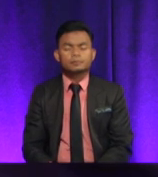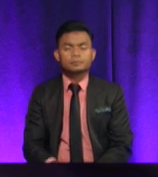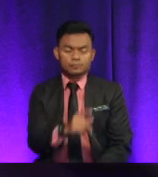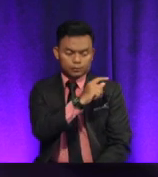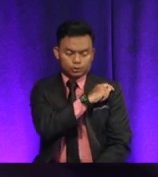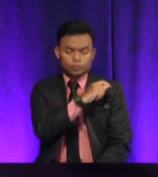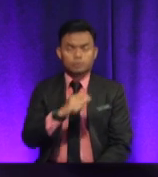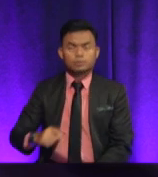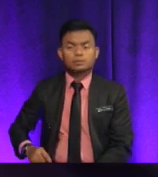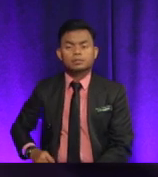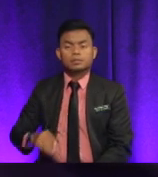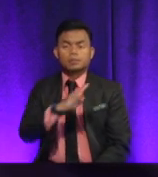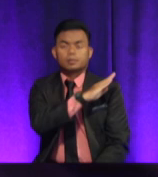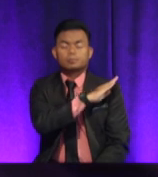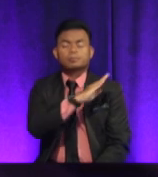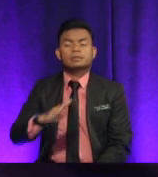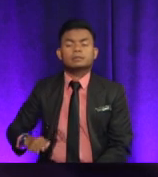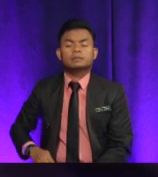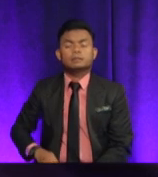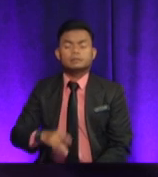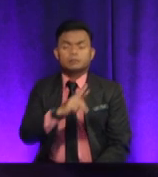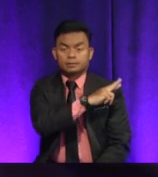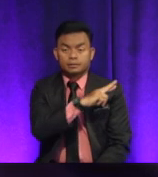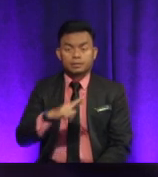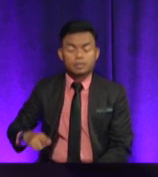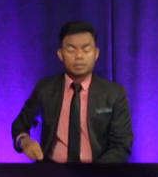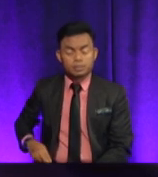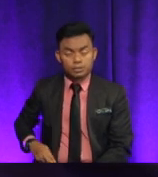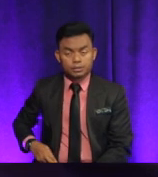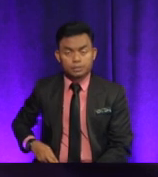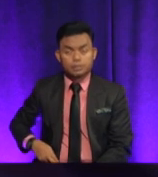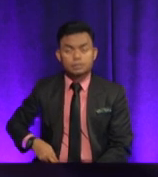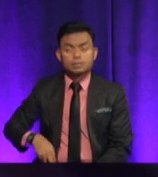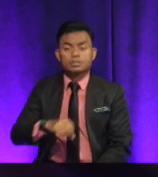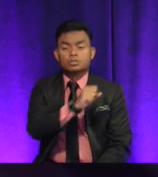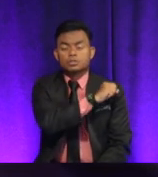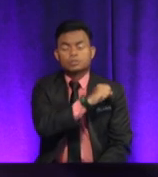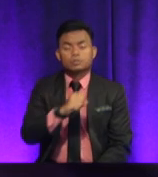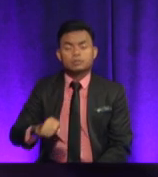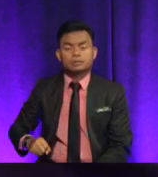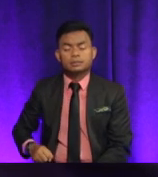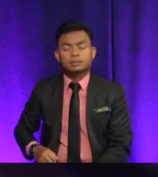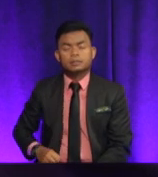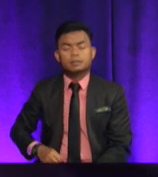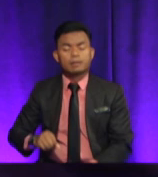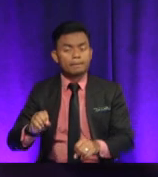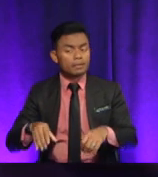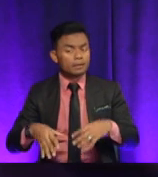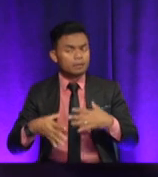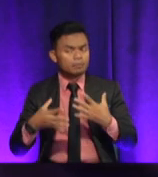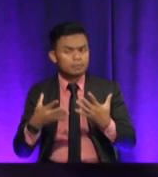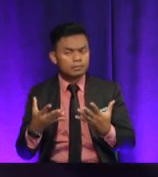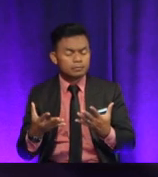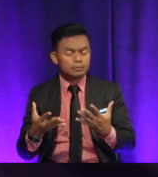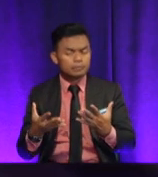Baginda Raja sultani Mengapa kau menjadi